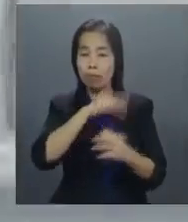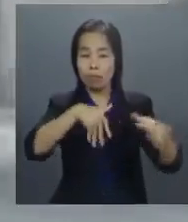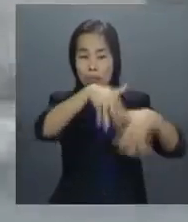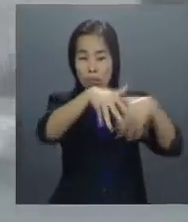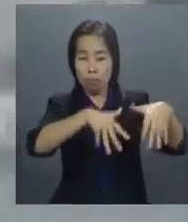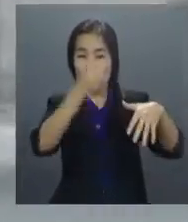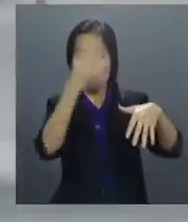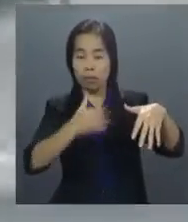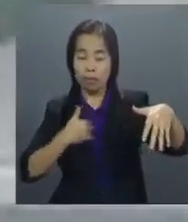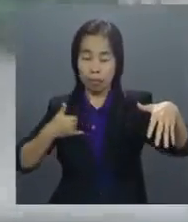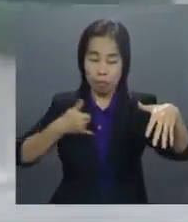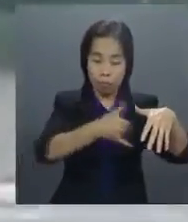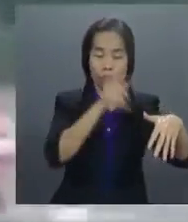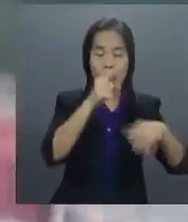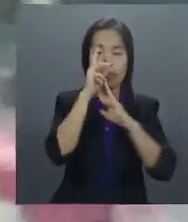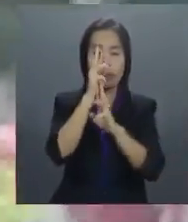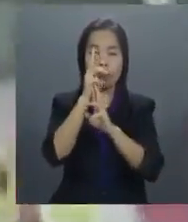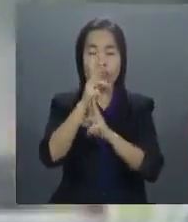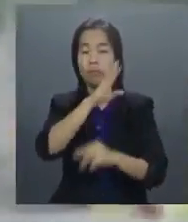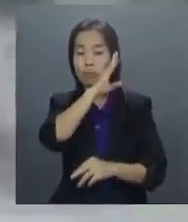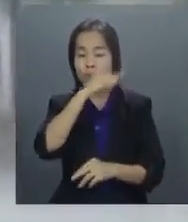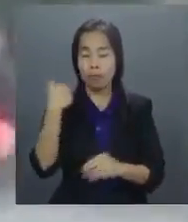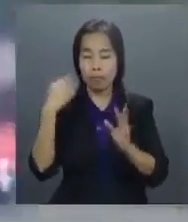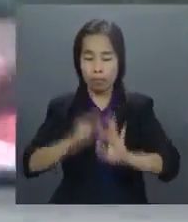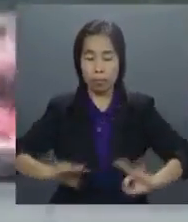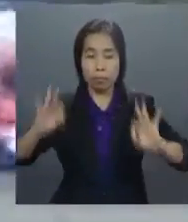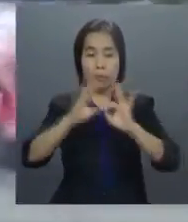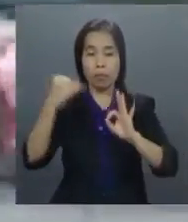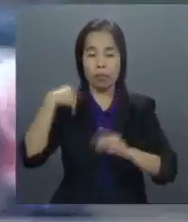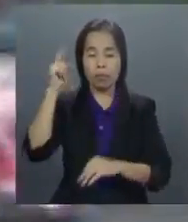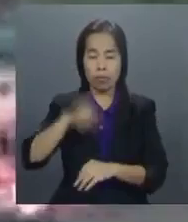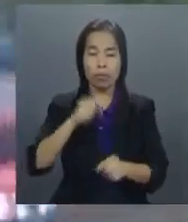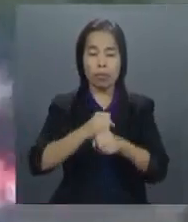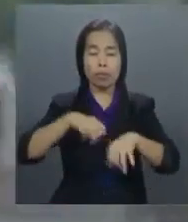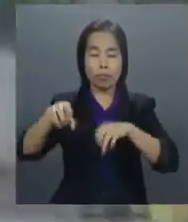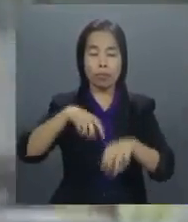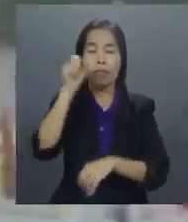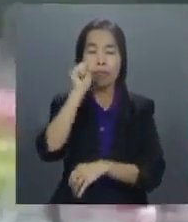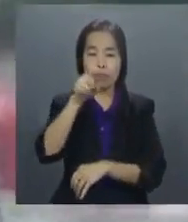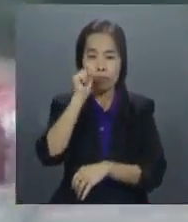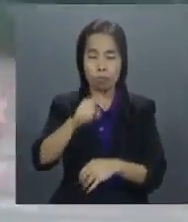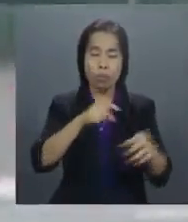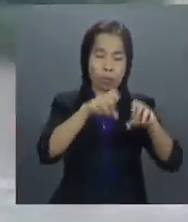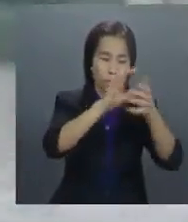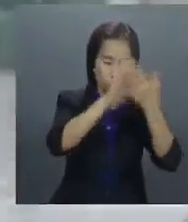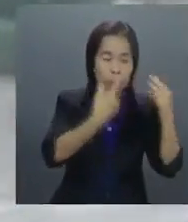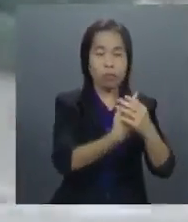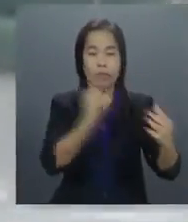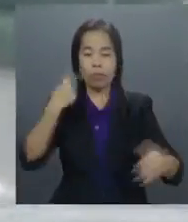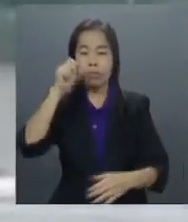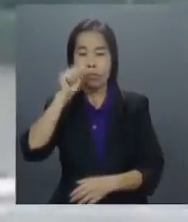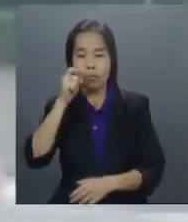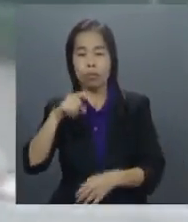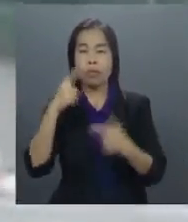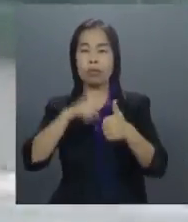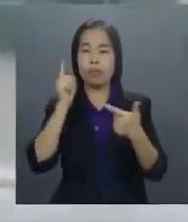อกเคหสถานหากมีภารกิจจำเป็นขอให้รีบดำเนินการและออกจากที่ชุมนุมโดยเร็วพร้อมให้มีการติดตาม